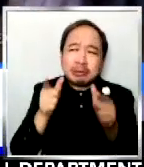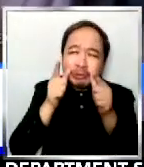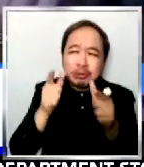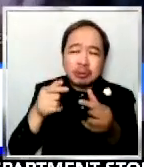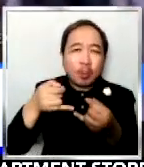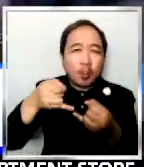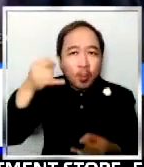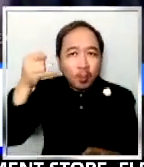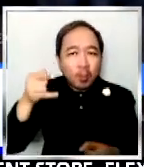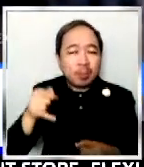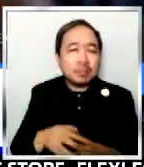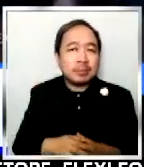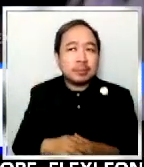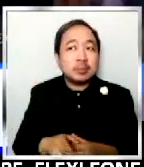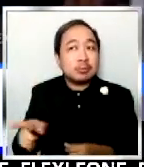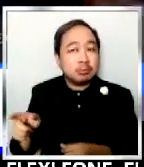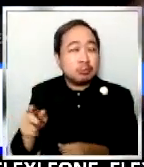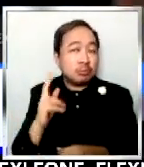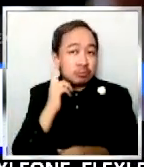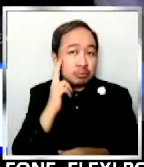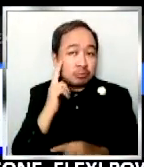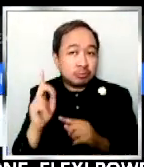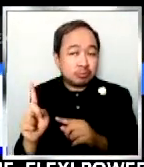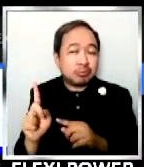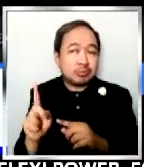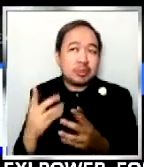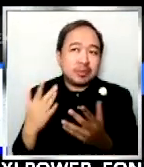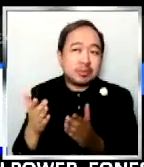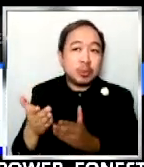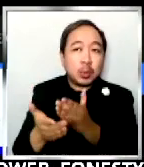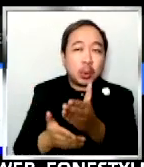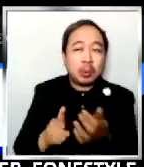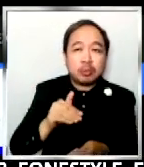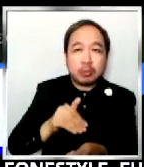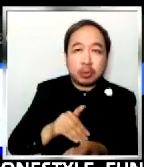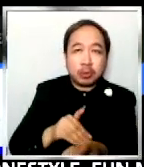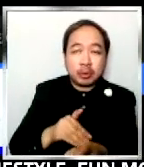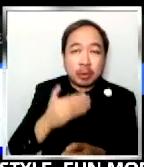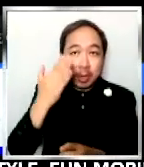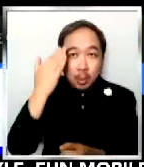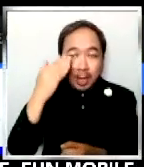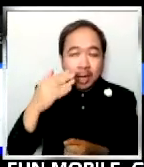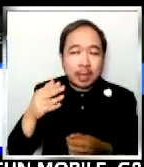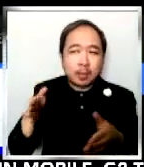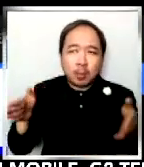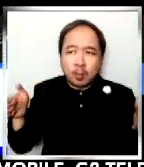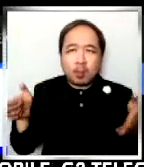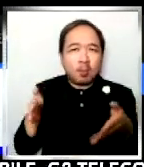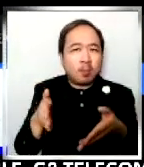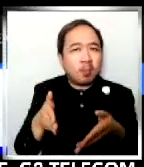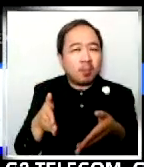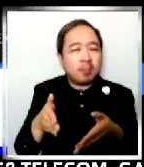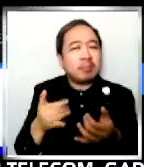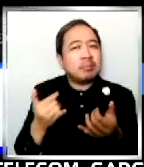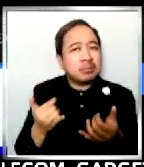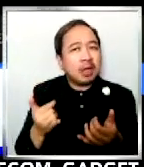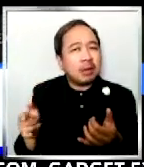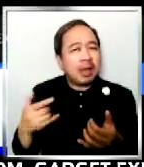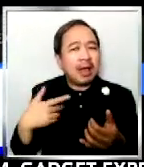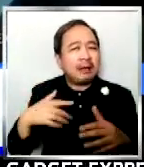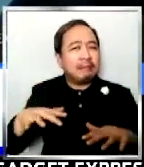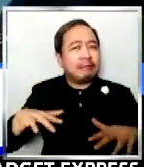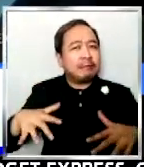ang umamin. Nagpasuri siya kamakailan sa doktor dahil nabawasan siya ng timbang at may nararanasang tremors